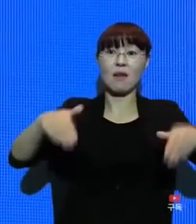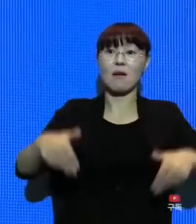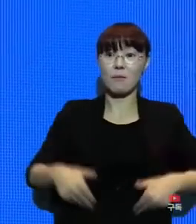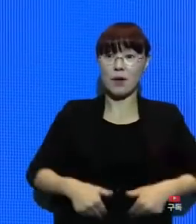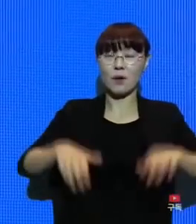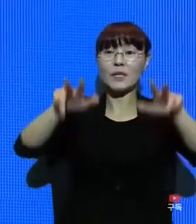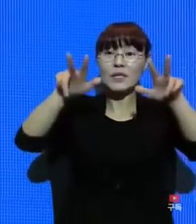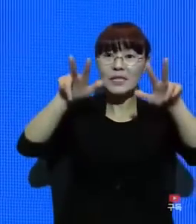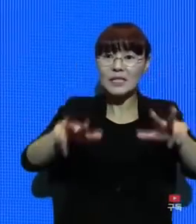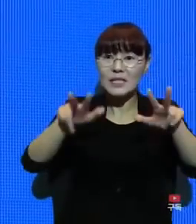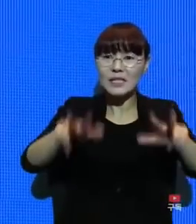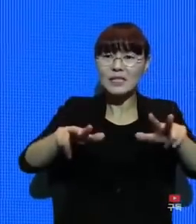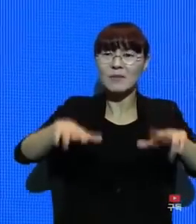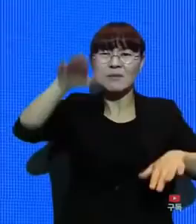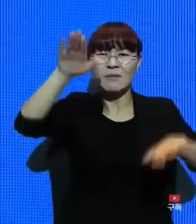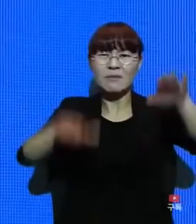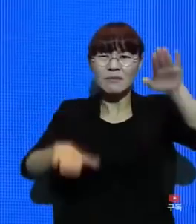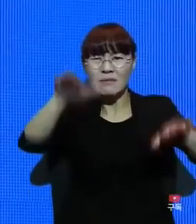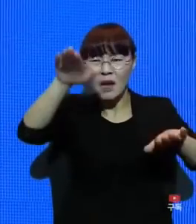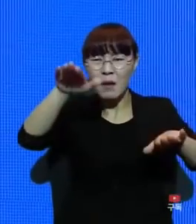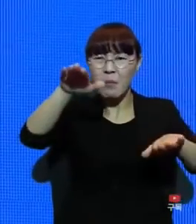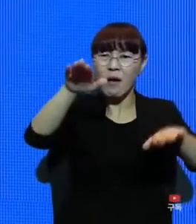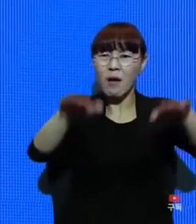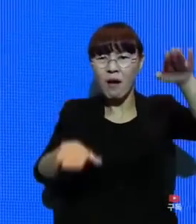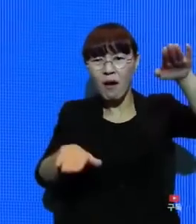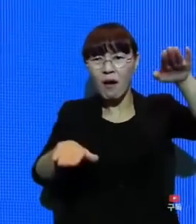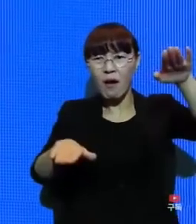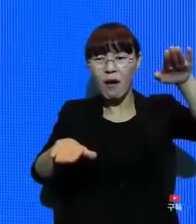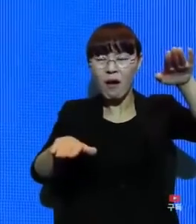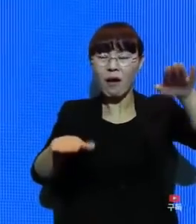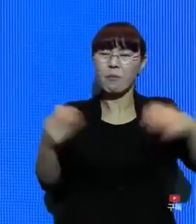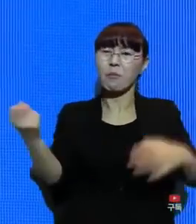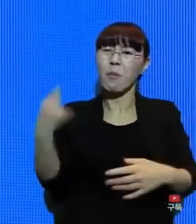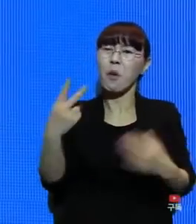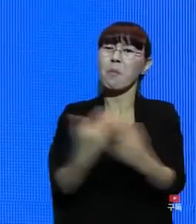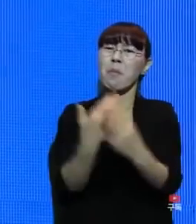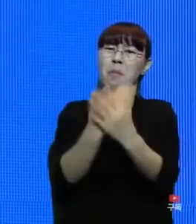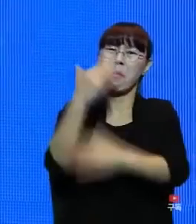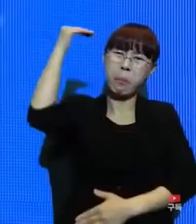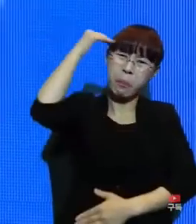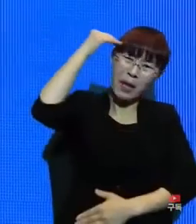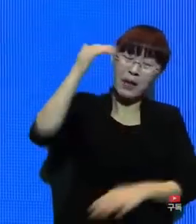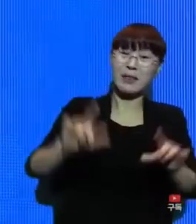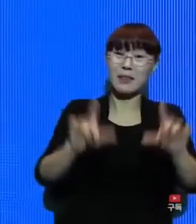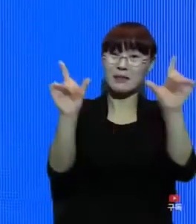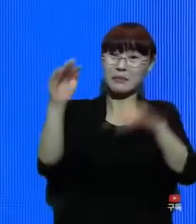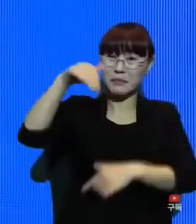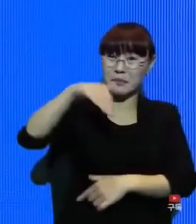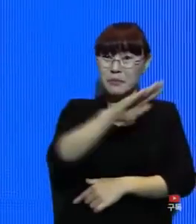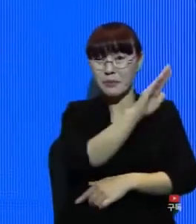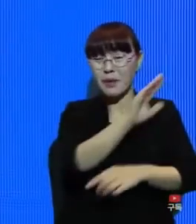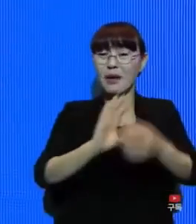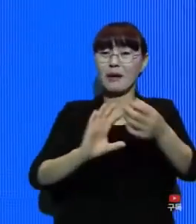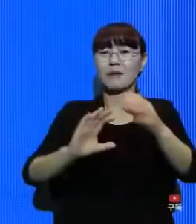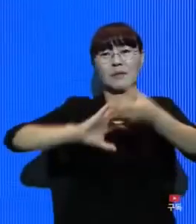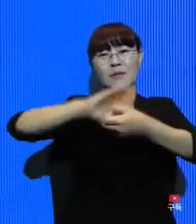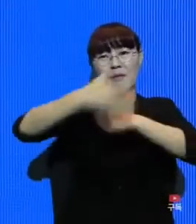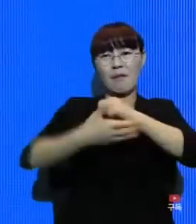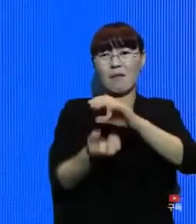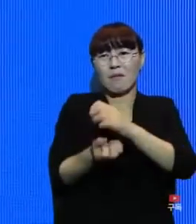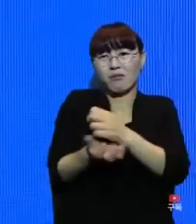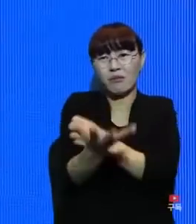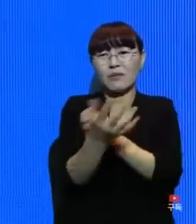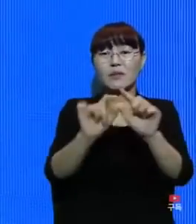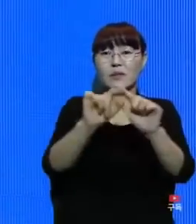지금 세상은 불공정과 양극화가 좌절을 부르고 성장을 가로 막습니다 기호 위기 디지털 전환 편대 및 대전환이